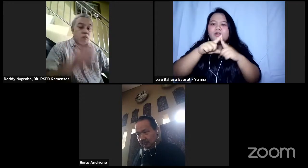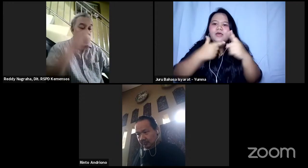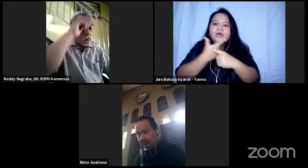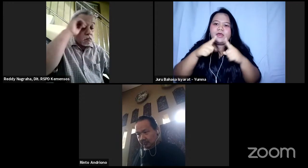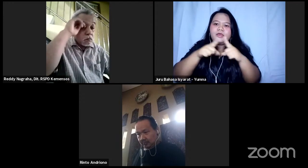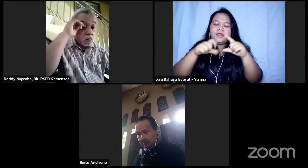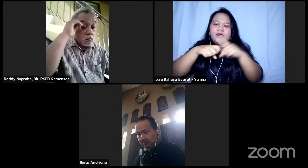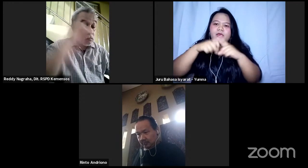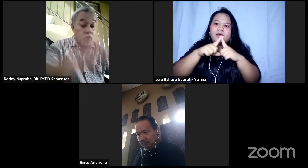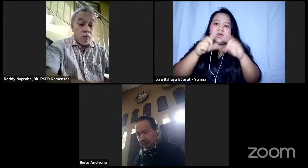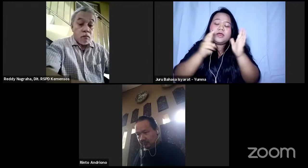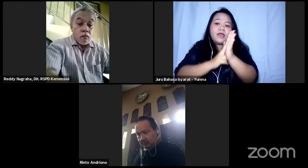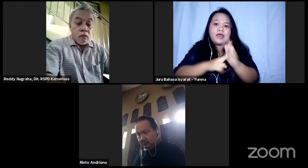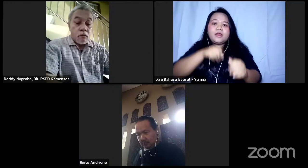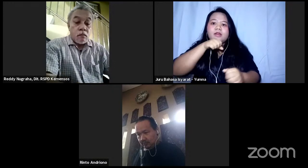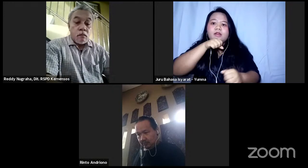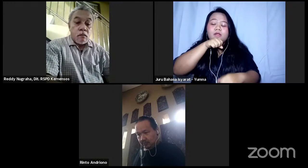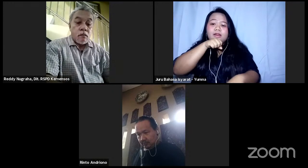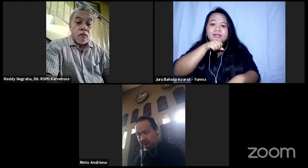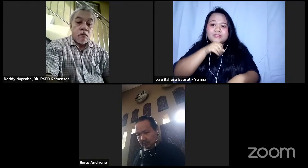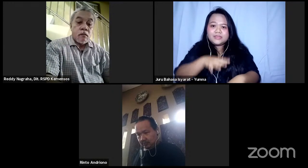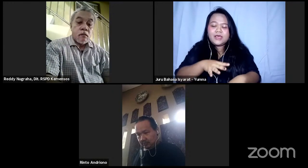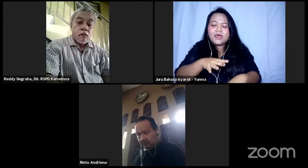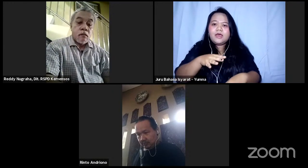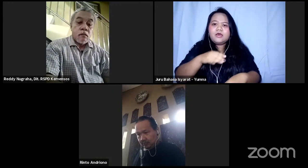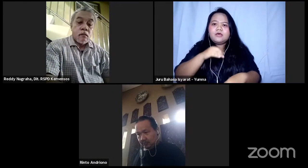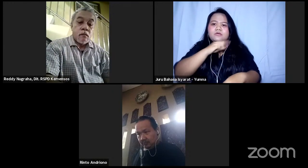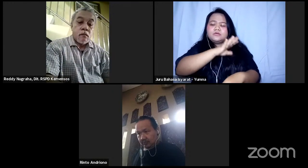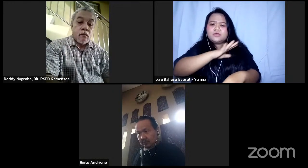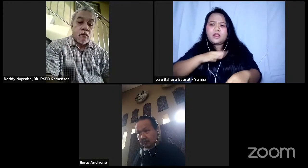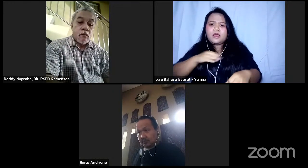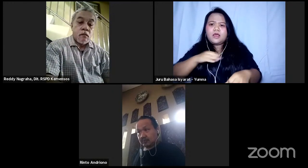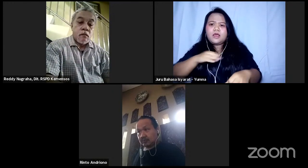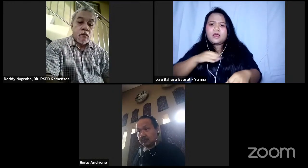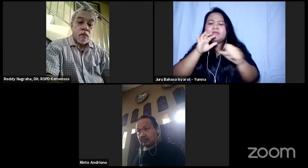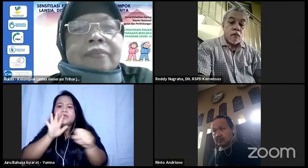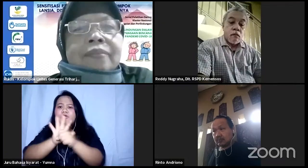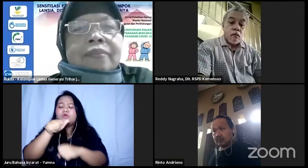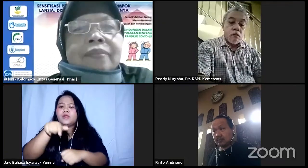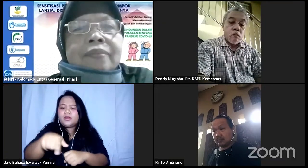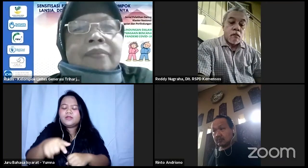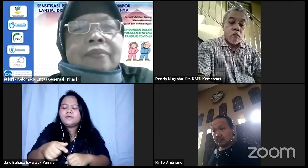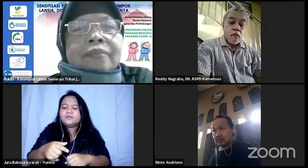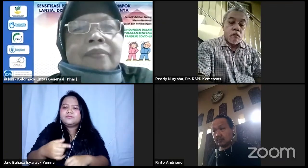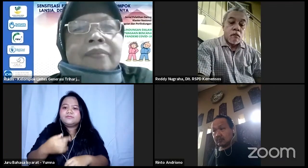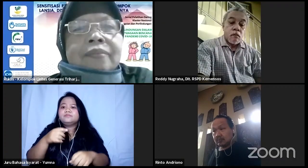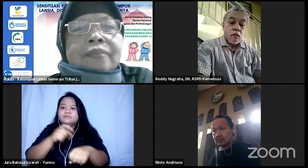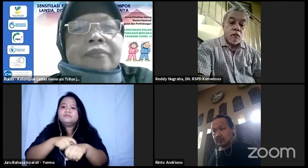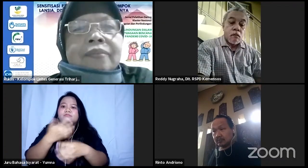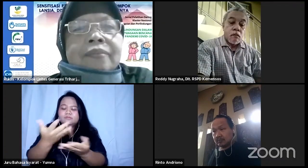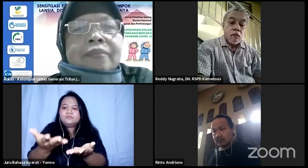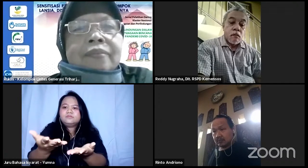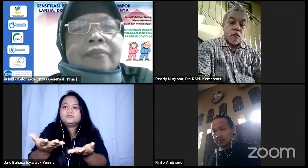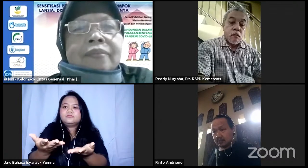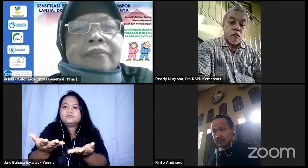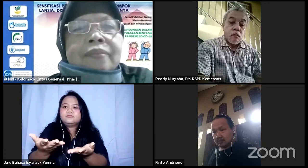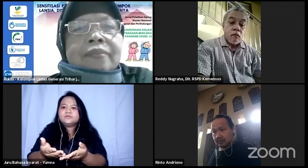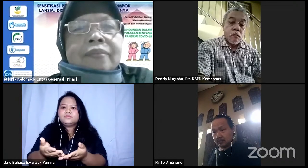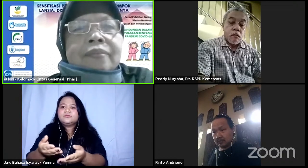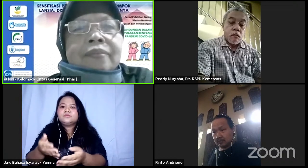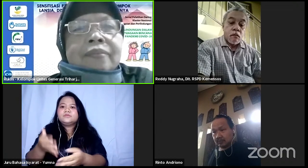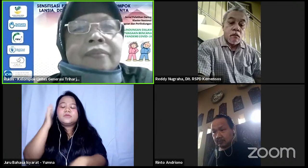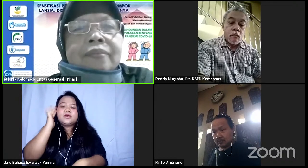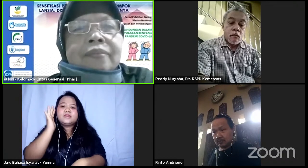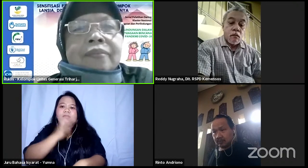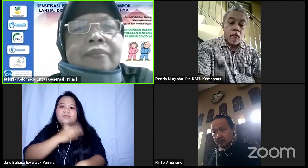ini. Waktu dan tempat saya persilahkan untuk Ibu Rukini. Silahkan, Ibu. Halo, Ibu-Ibu semua. Assalamualaikum